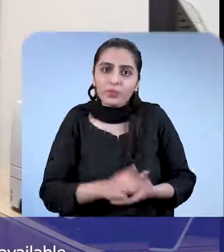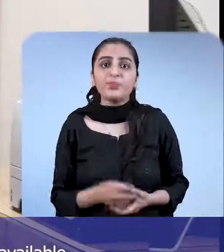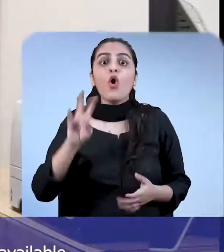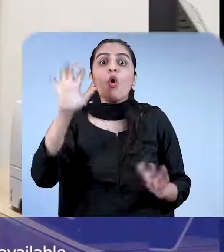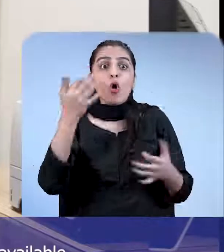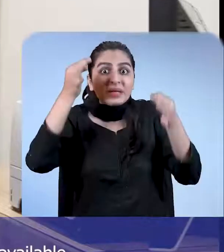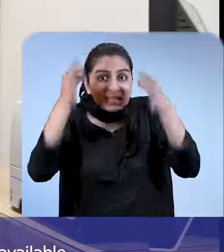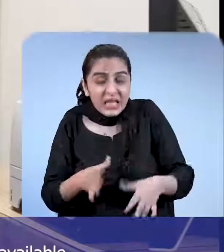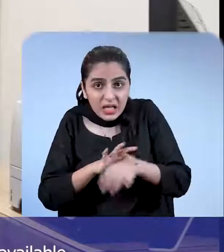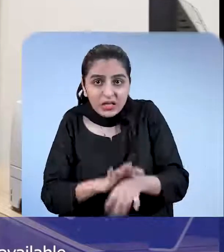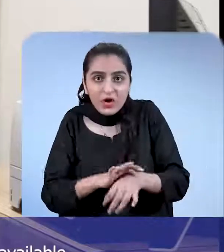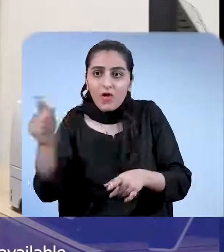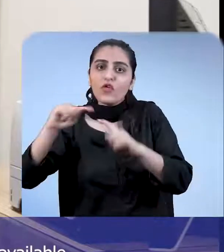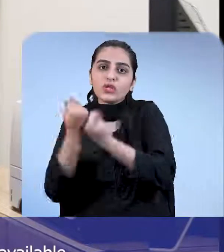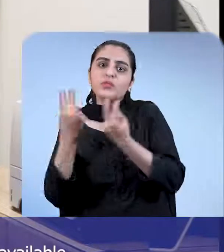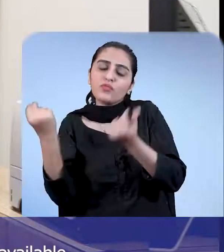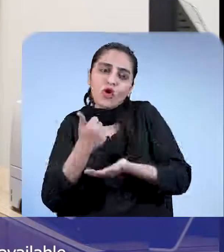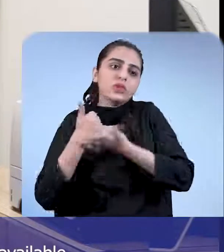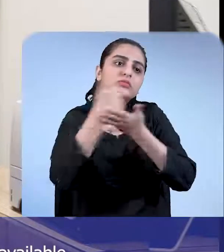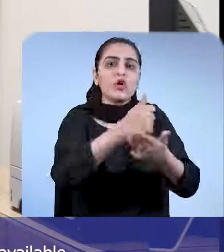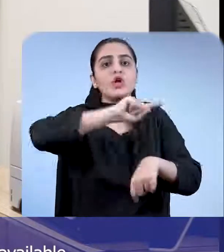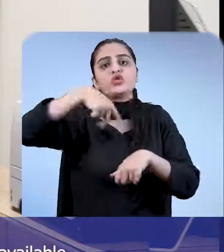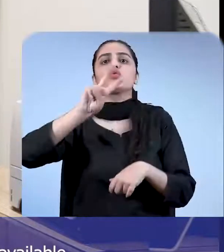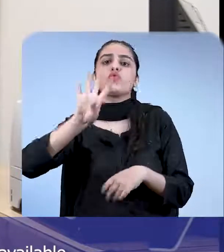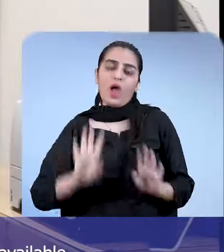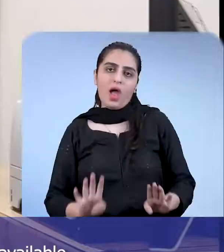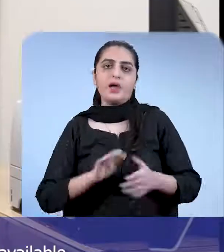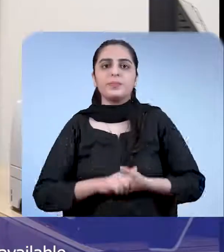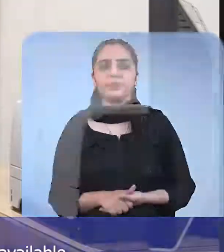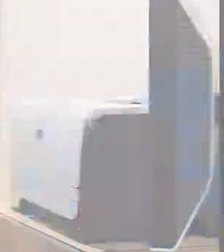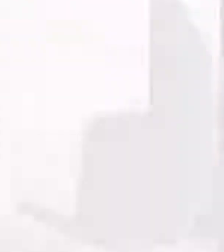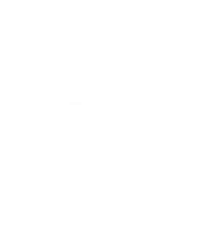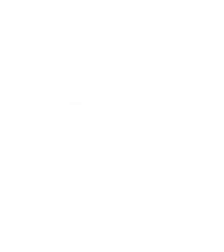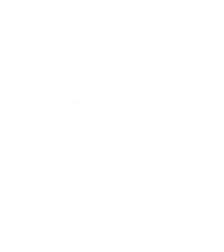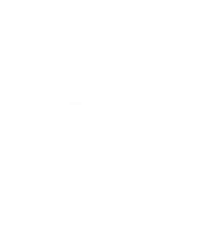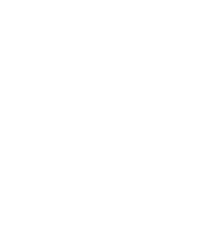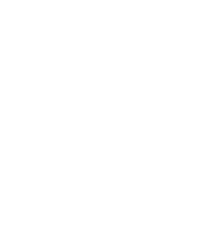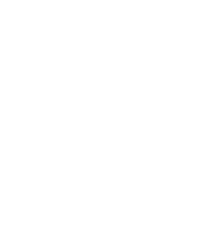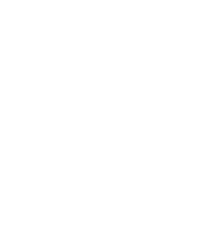किसी भी इमरजेंसी की सूरत में हमारी नर्सिंग टीम वैक्सीनेशन सेंटर में 24 घंटे मौजूद है।